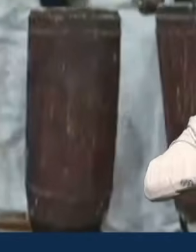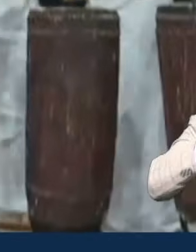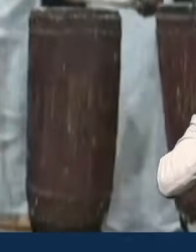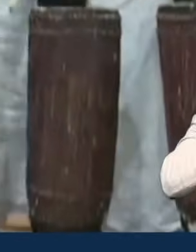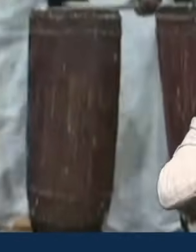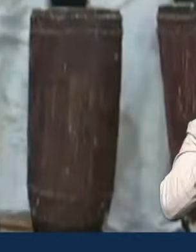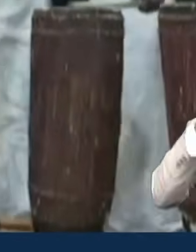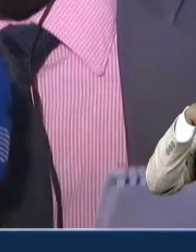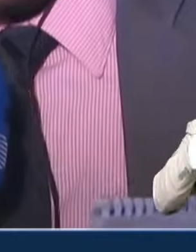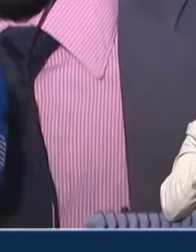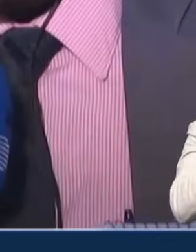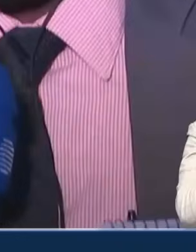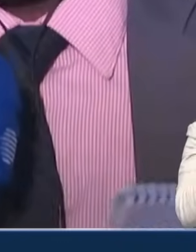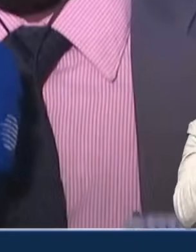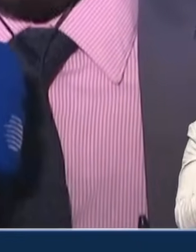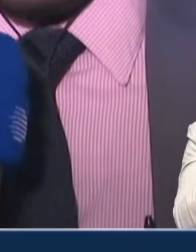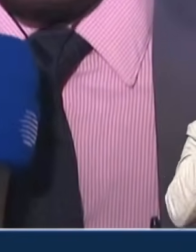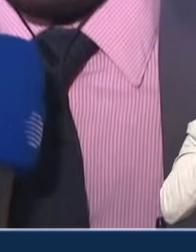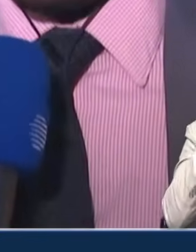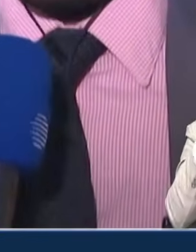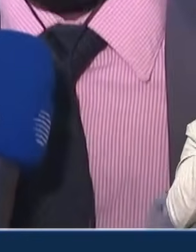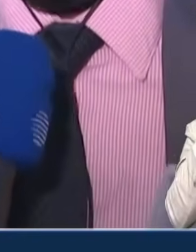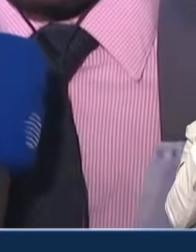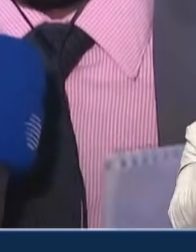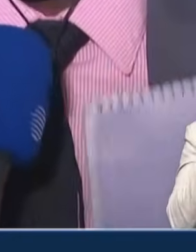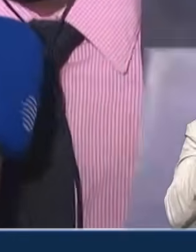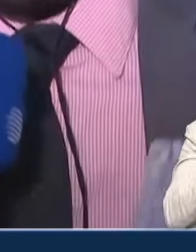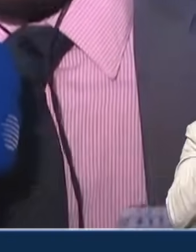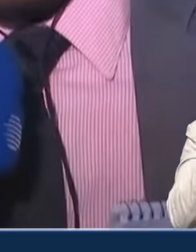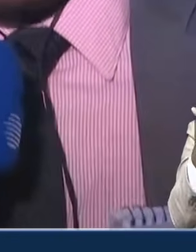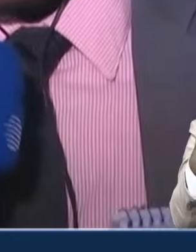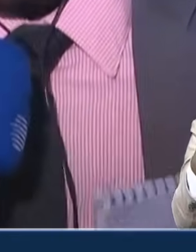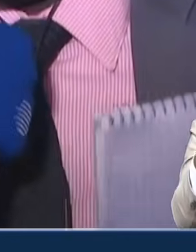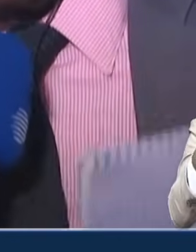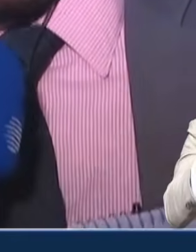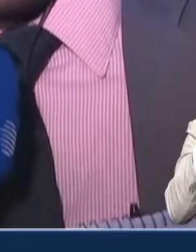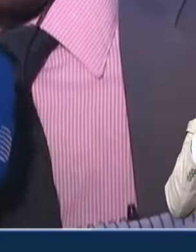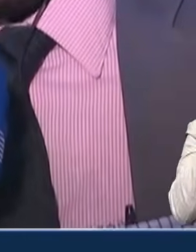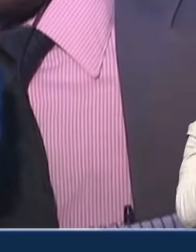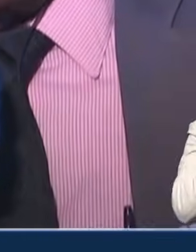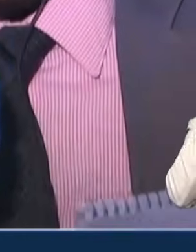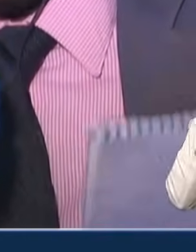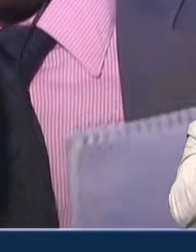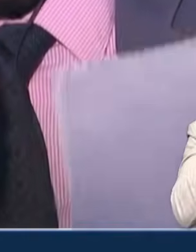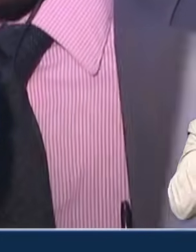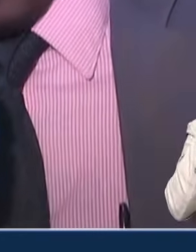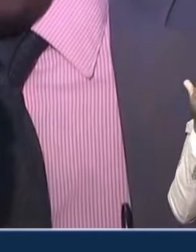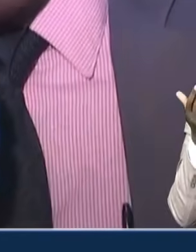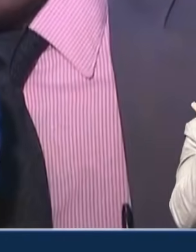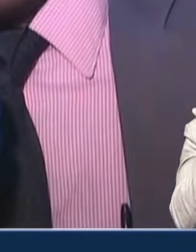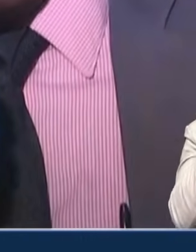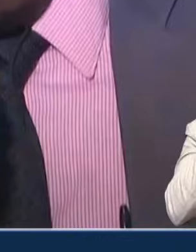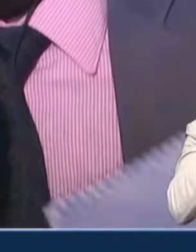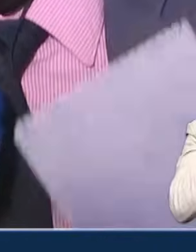igihumbi n'abasenateri ni benshi barasabanye n'ubu ngubu niko bimeze mu kanya ubusabane barakomeza nsoza nakugera ko icyo abenshi